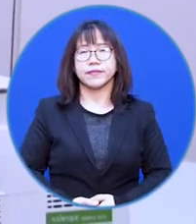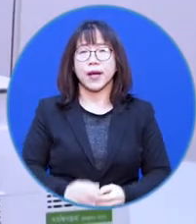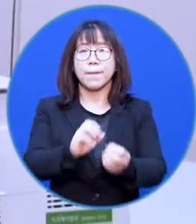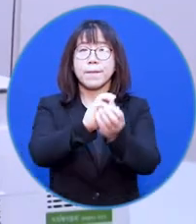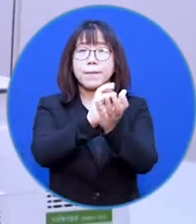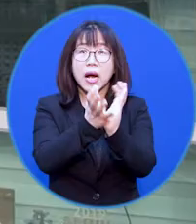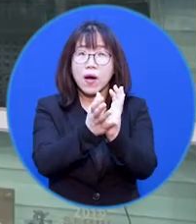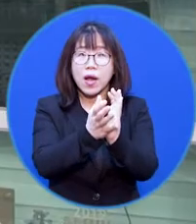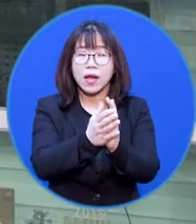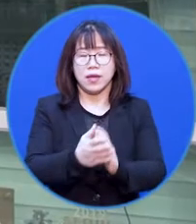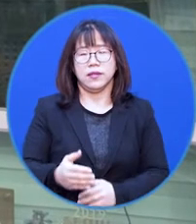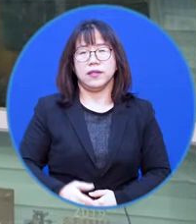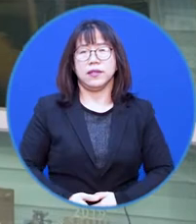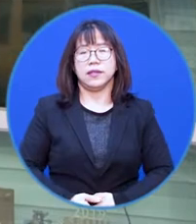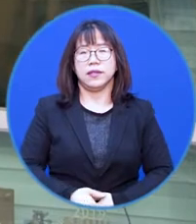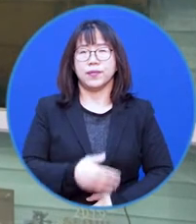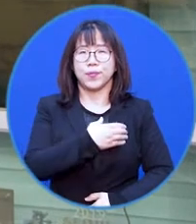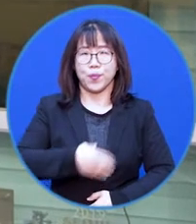다하겠습니다.